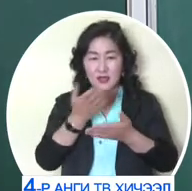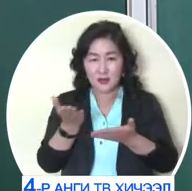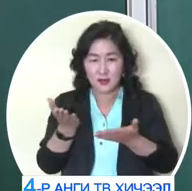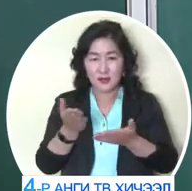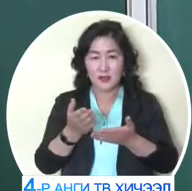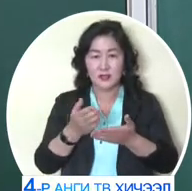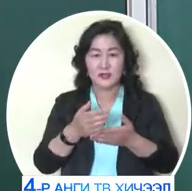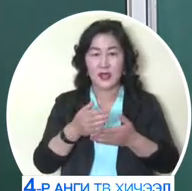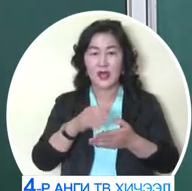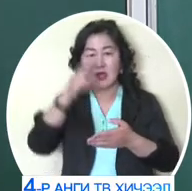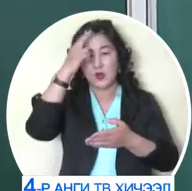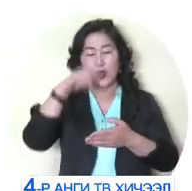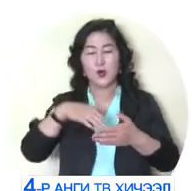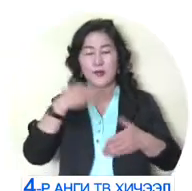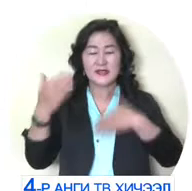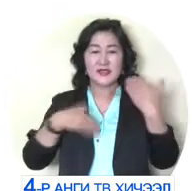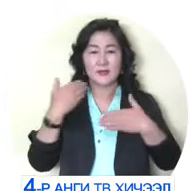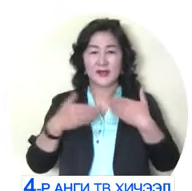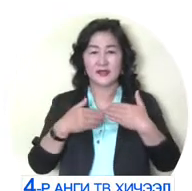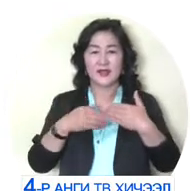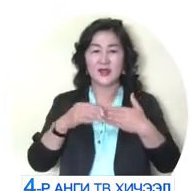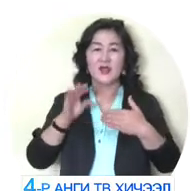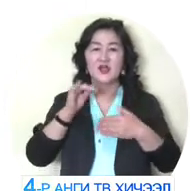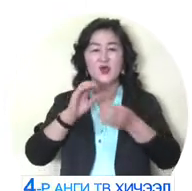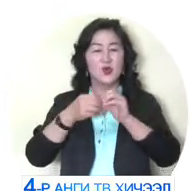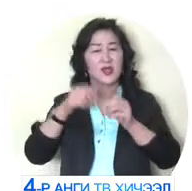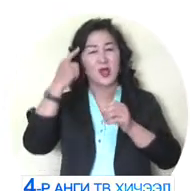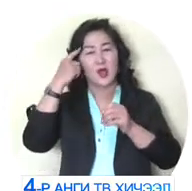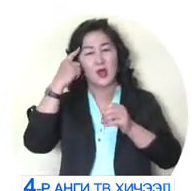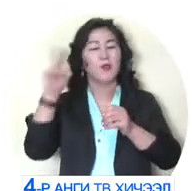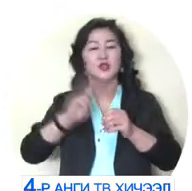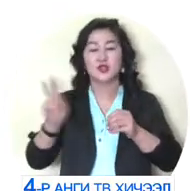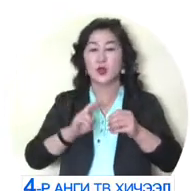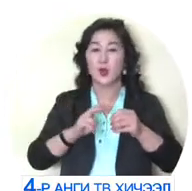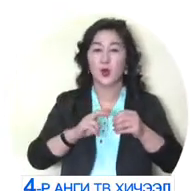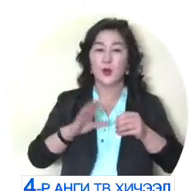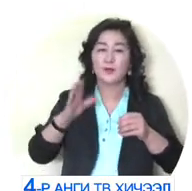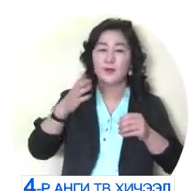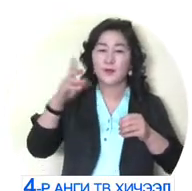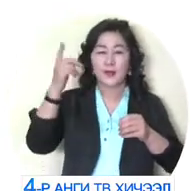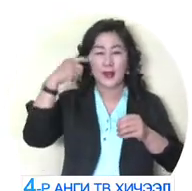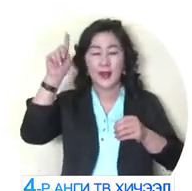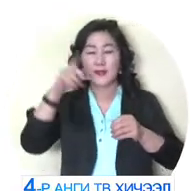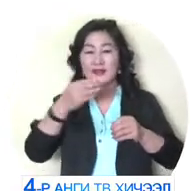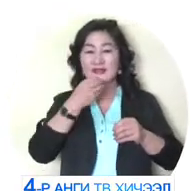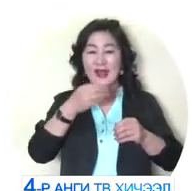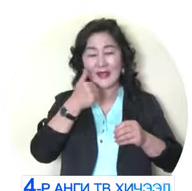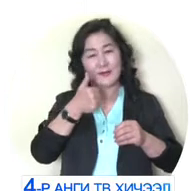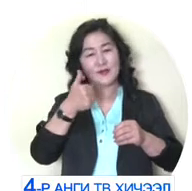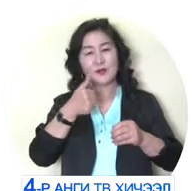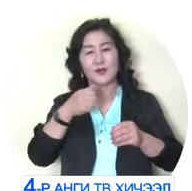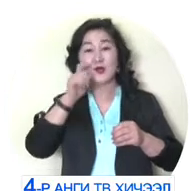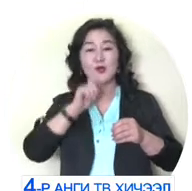юу хүсхээ боцсончгүй. Хамгийн сайхан чихэр, бялуу гээд амттан